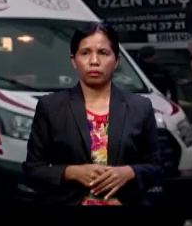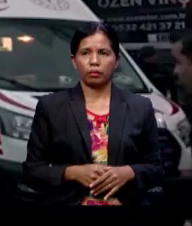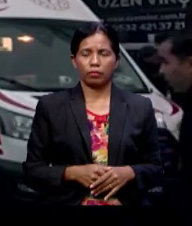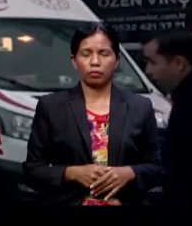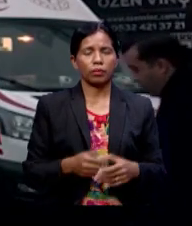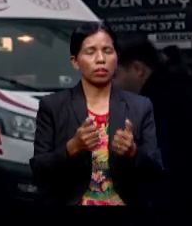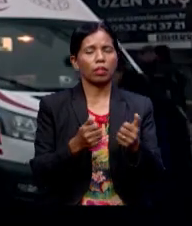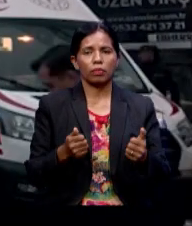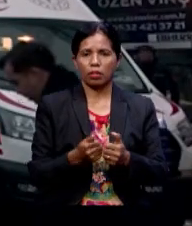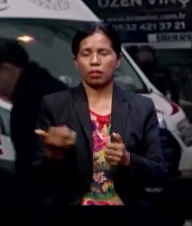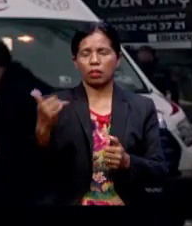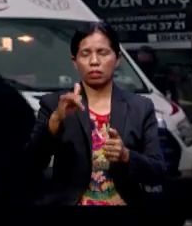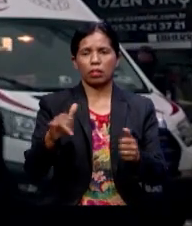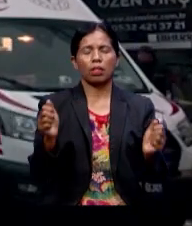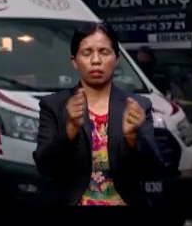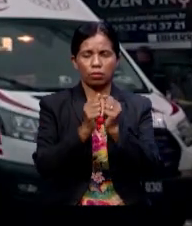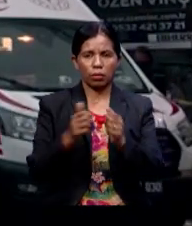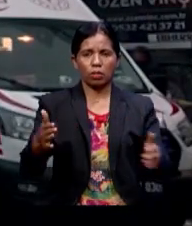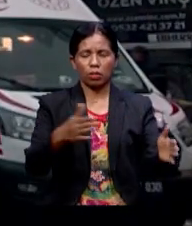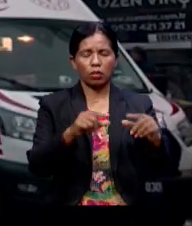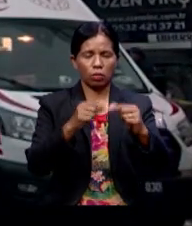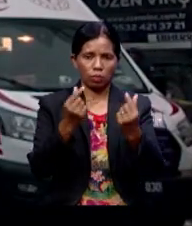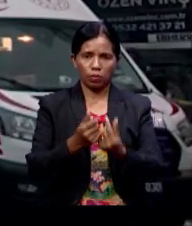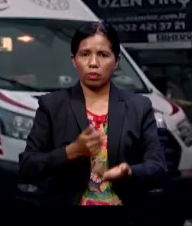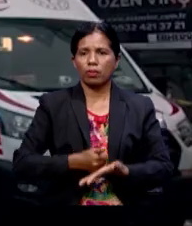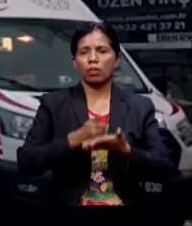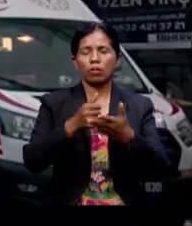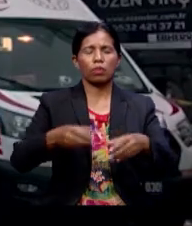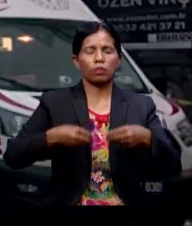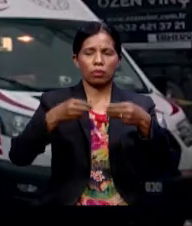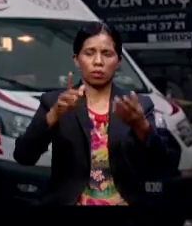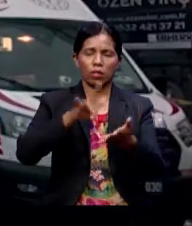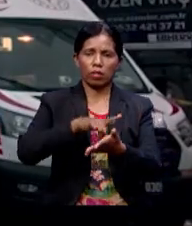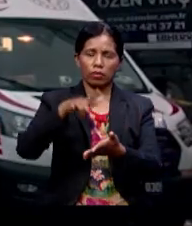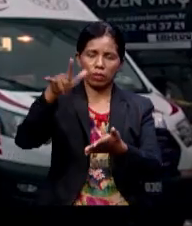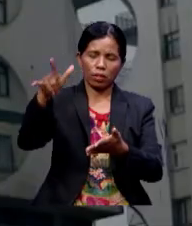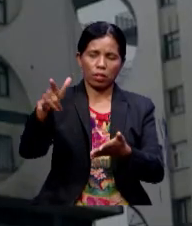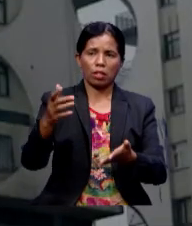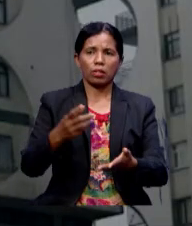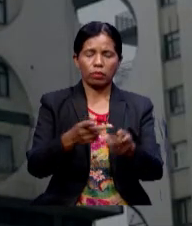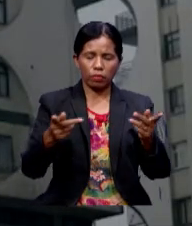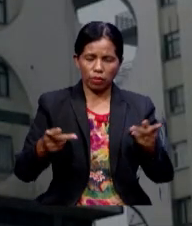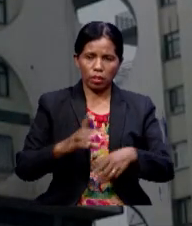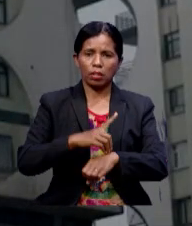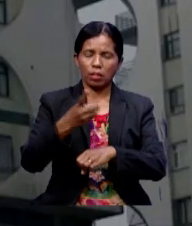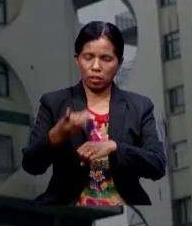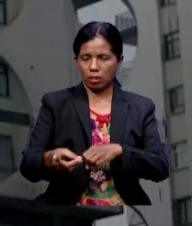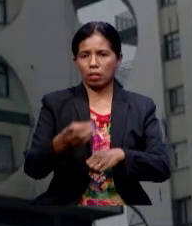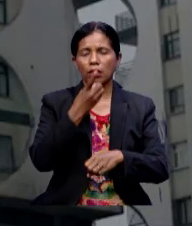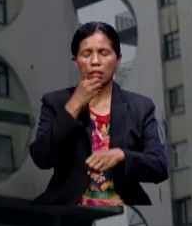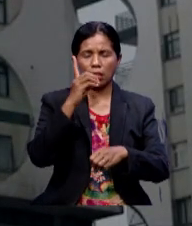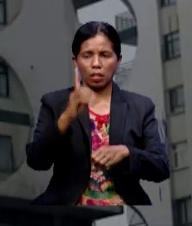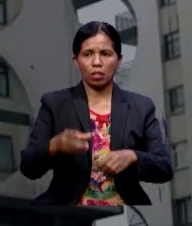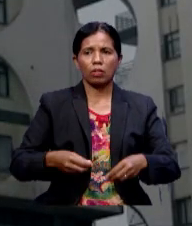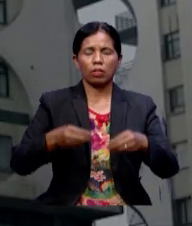Autoridade relevante sirang haliburona equipa salvação no fornece avião ba área afetado sira enquanto declara alarma